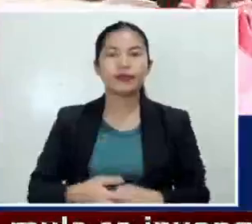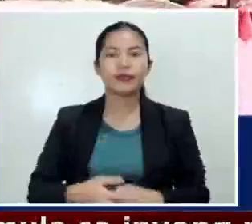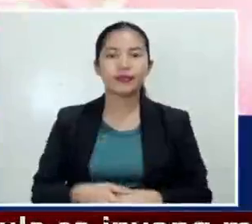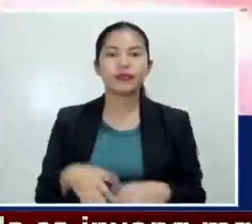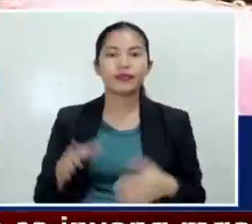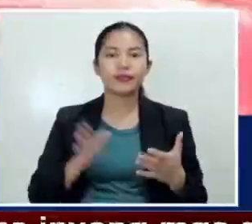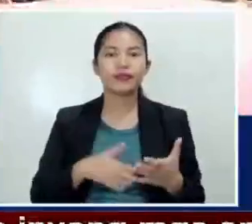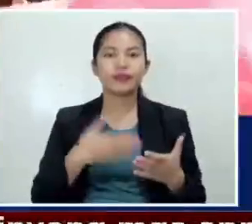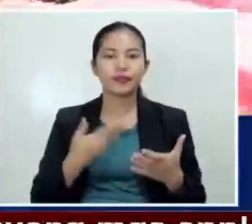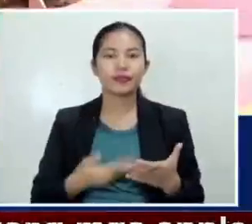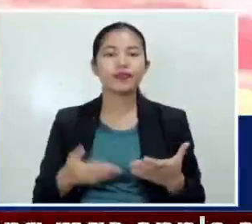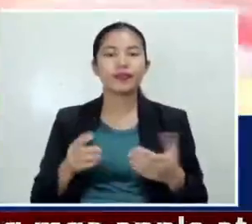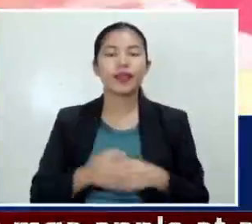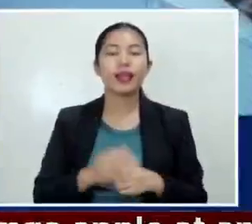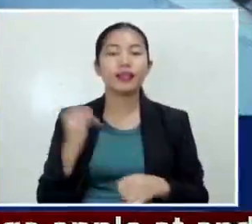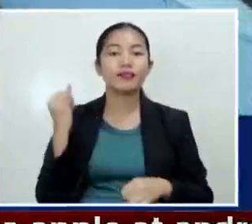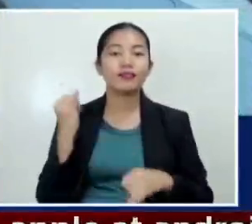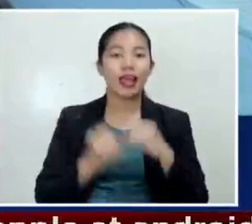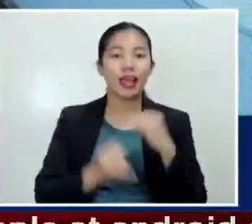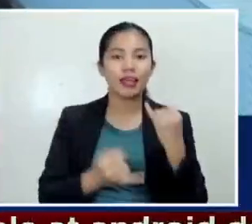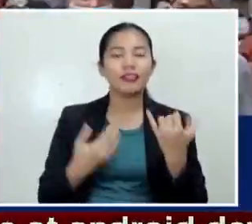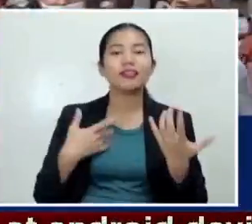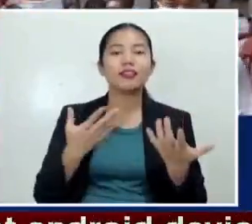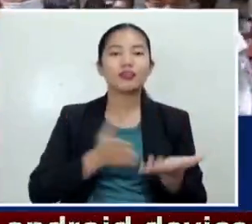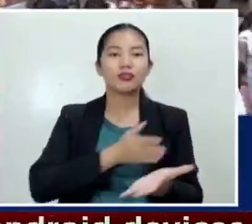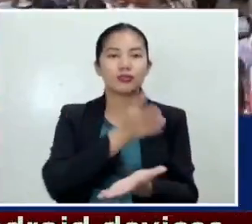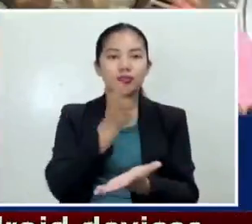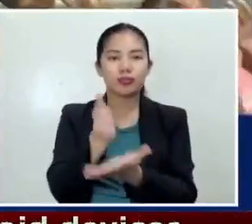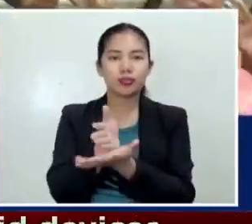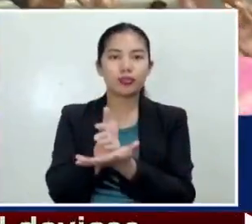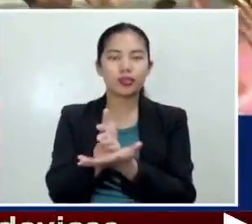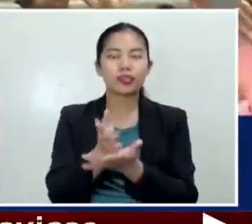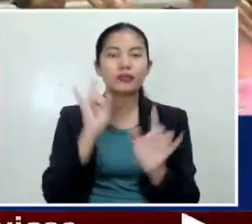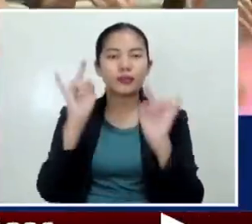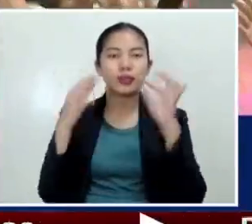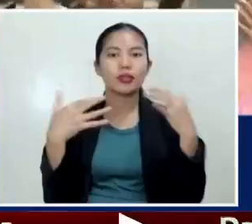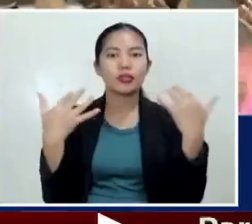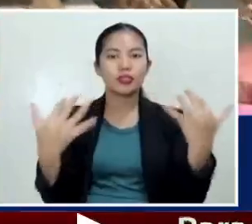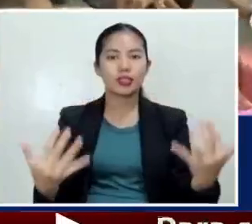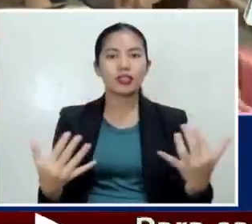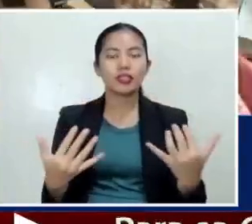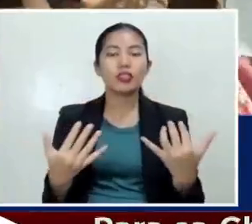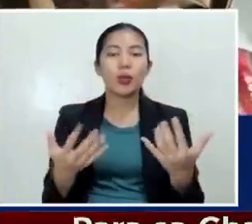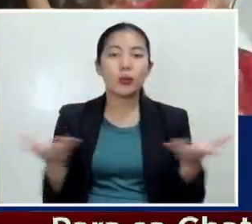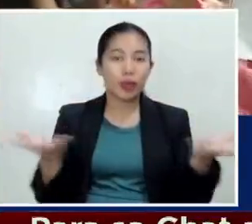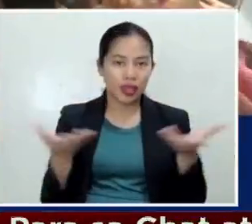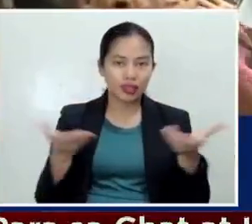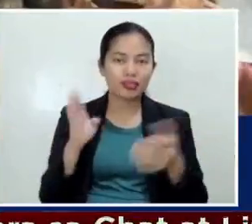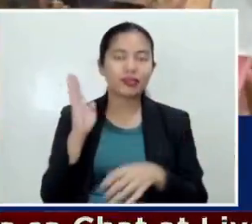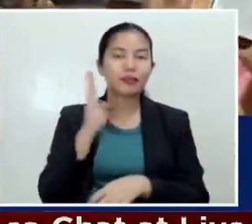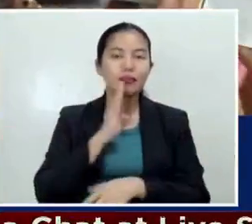Huling hirit na ng Bicolanang si Lenny Robredo sa kanya mga kababayan ngayong panahon ng kampanya.